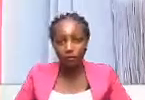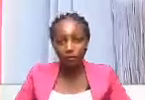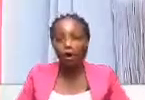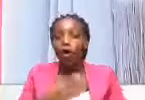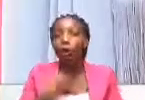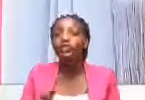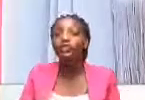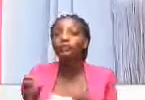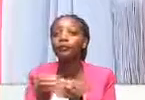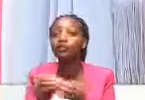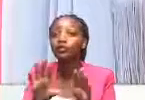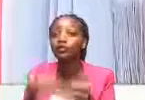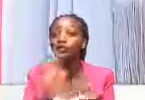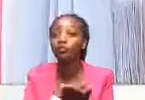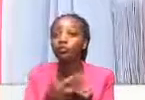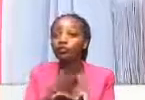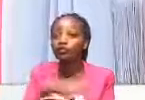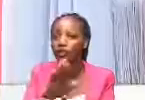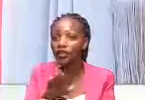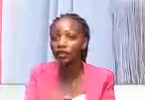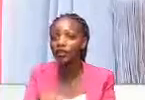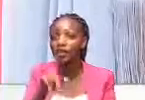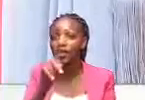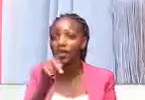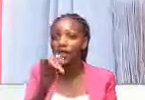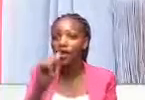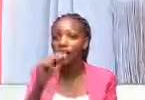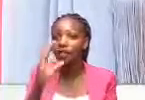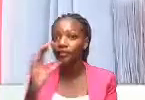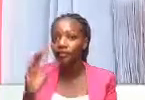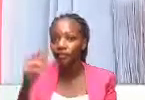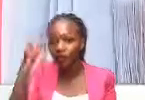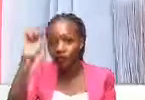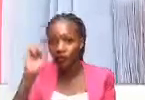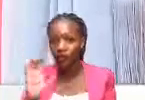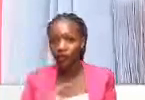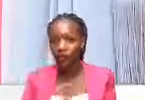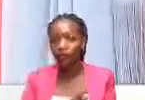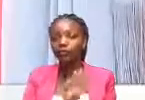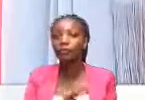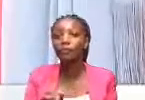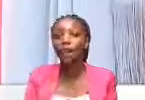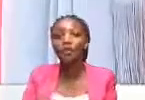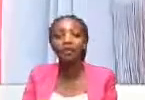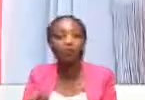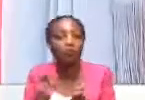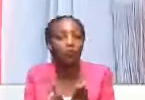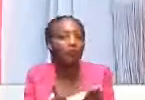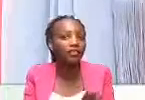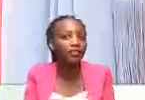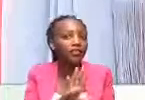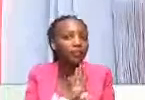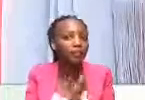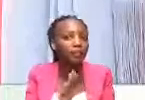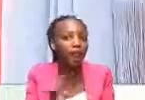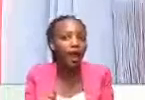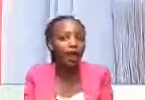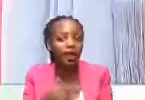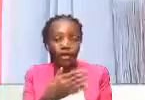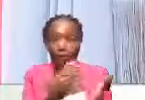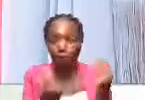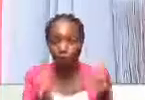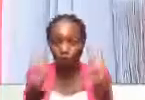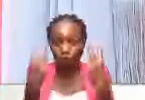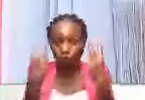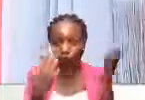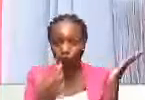kutoa mapendekezo yao katika jumba la KCC kwa wanajopo ili wahusishwe kwenye mchakato mzima wa BBI. Tazama.